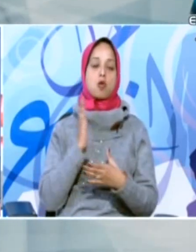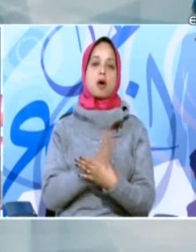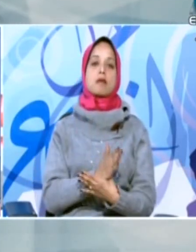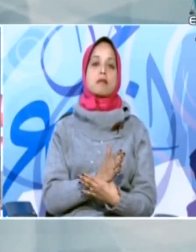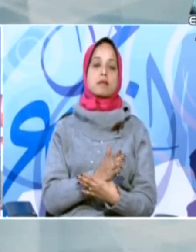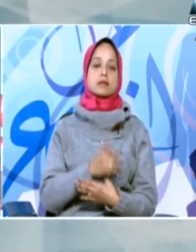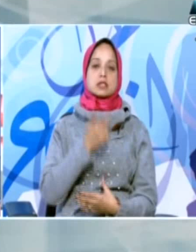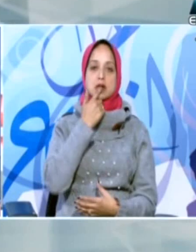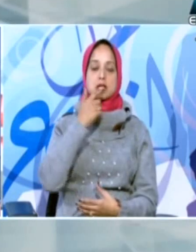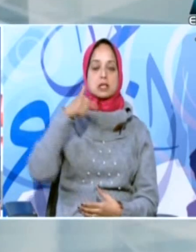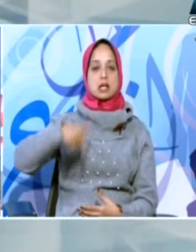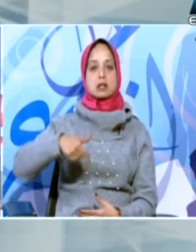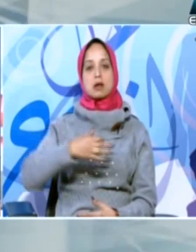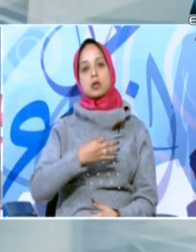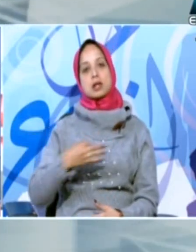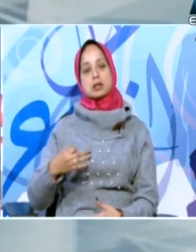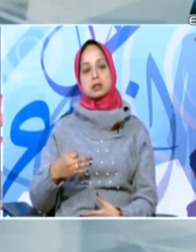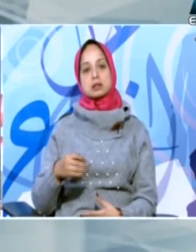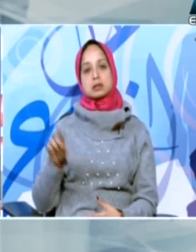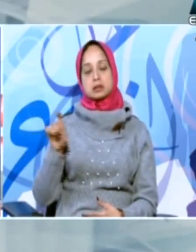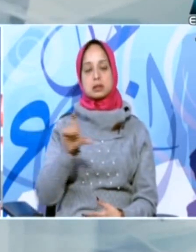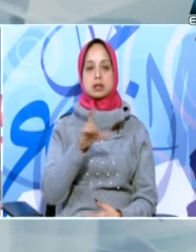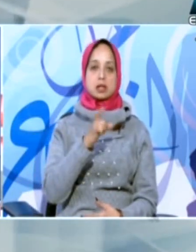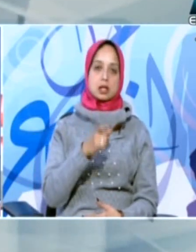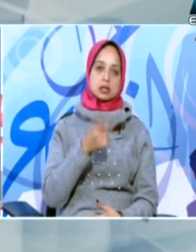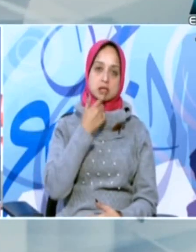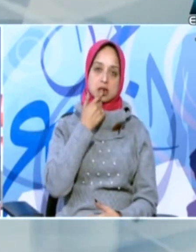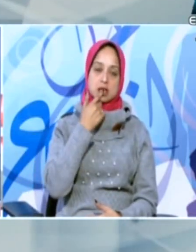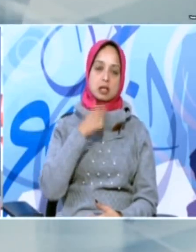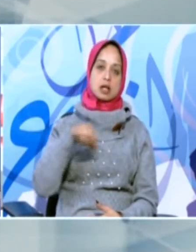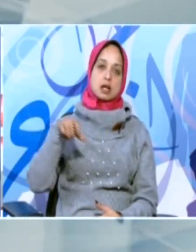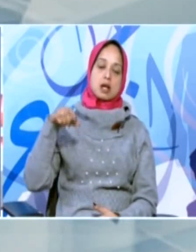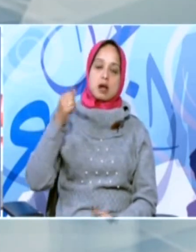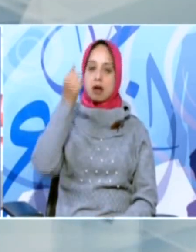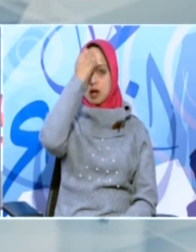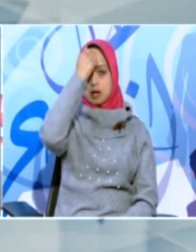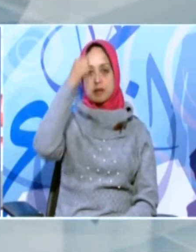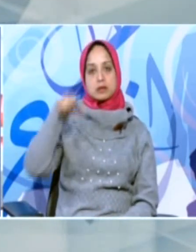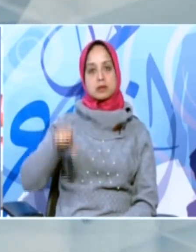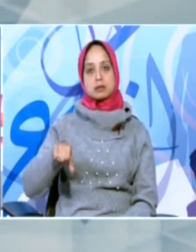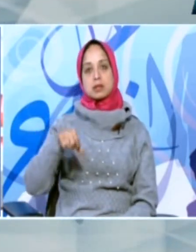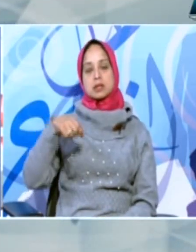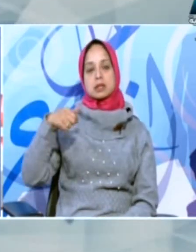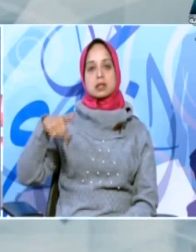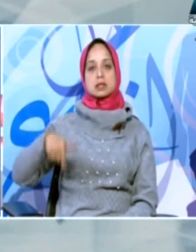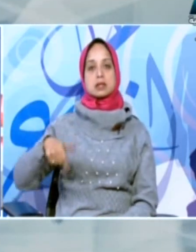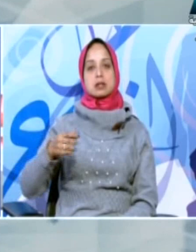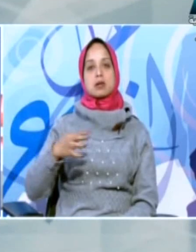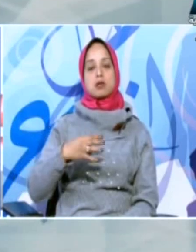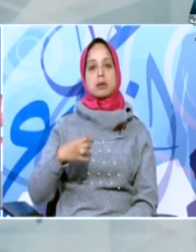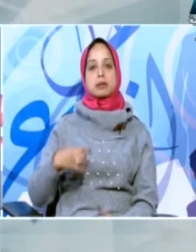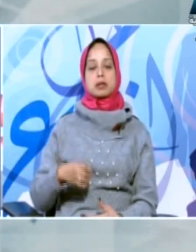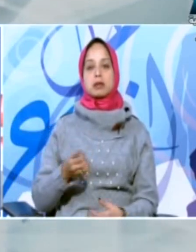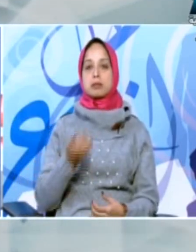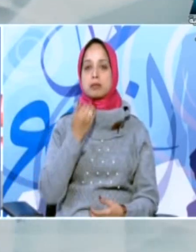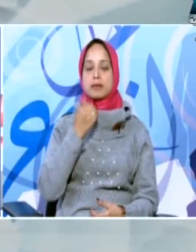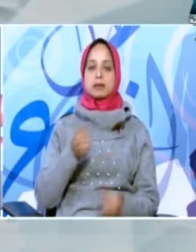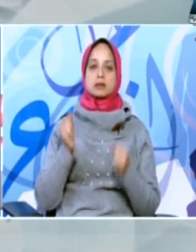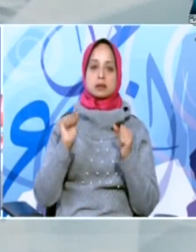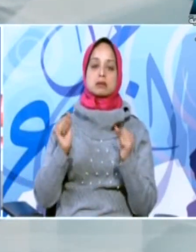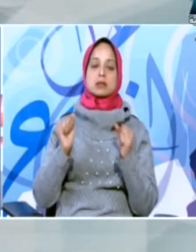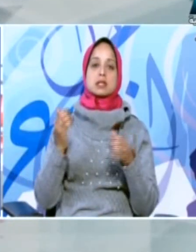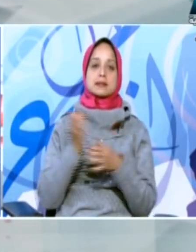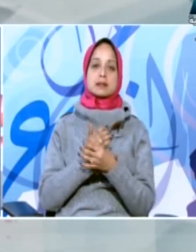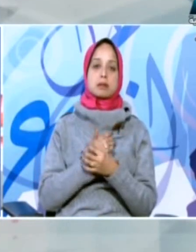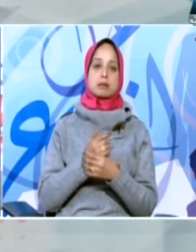الحركة الوطنية من 36 لكام؟ ل 1946. مفيش كفاح. ليه مفيش كفاح؟ لأن العلاقة بينك وبين